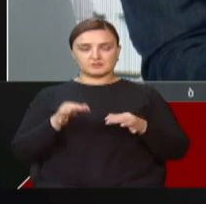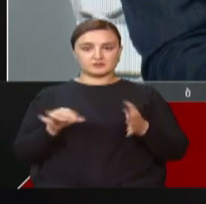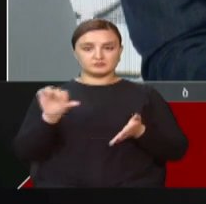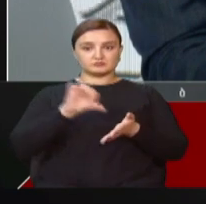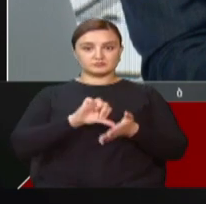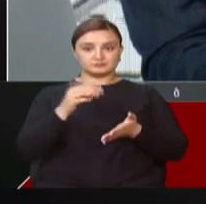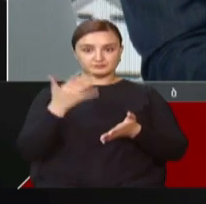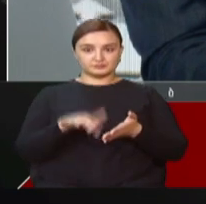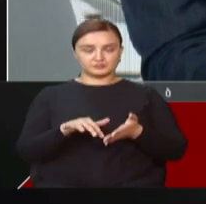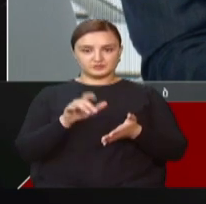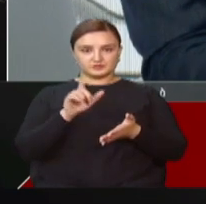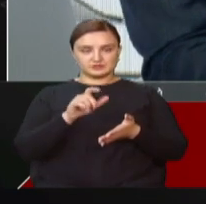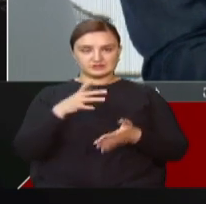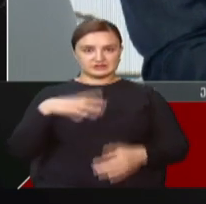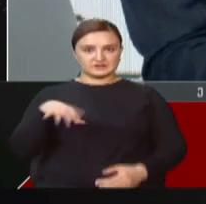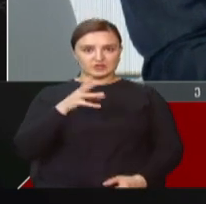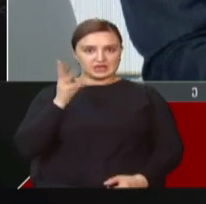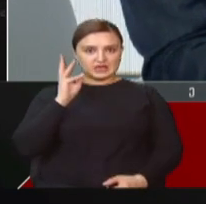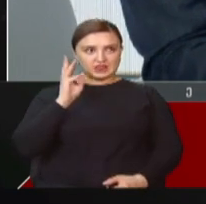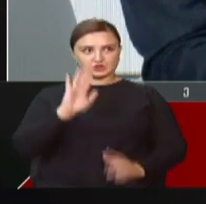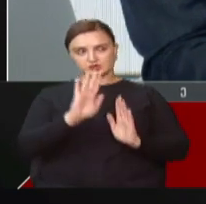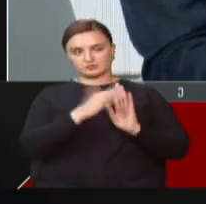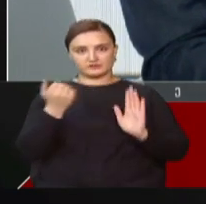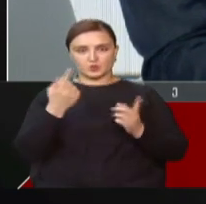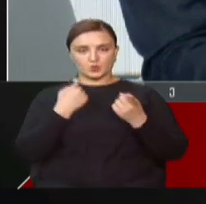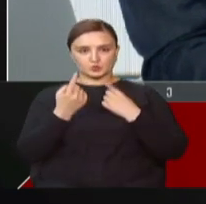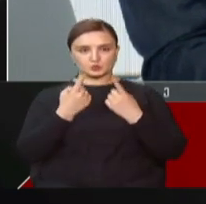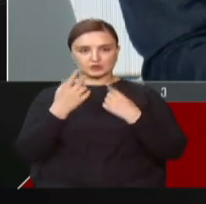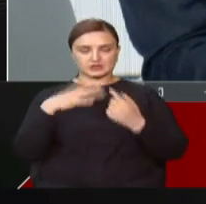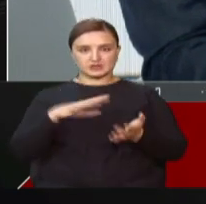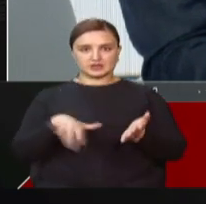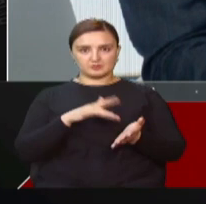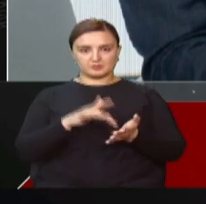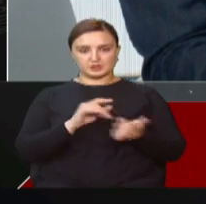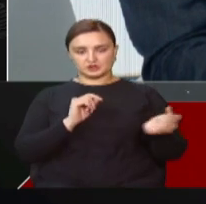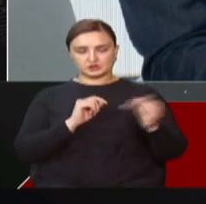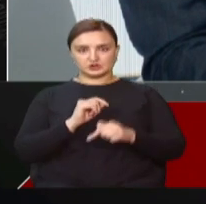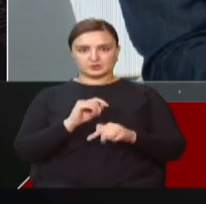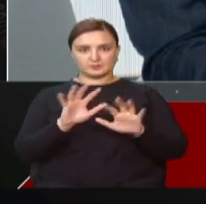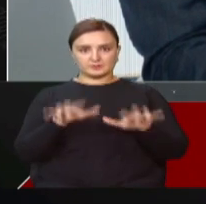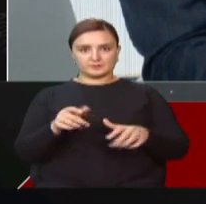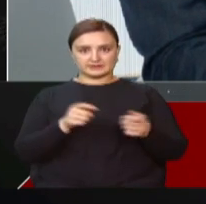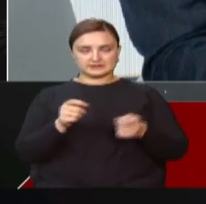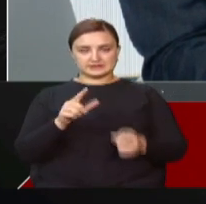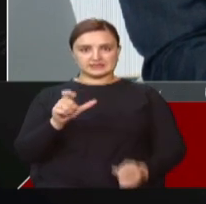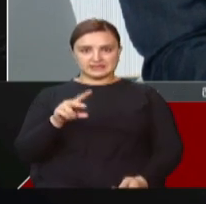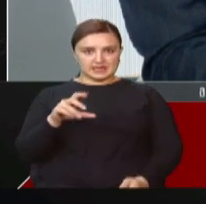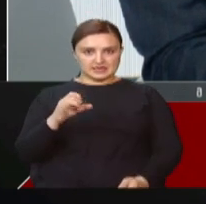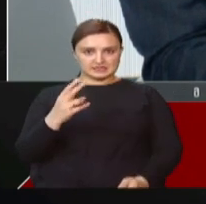გამოჩენის შემდეგ საქართველოს ელჩი გამოიწვიეს კონსულტაციებზე თბილისში პრეზიდენტ ზელენსკის